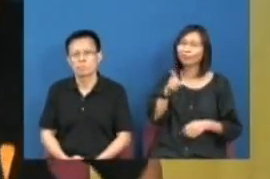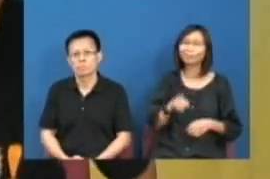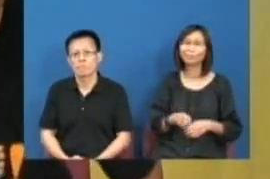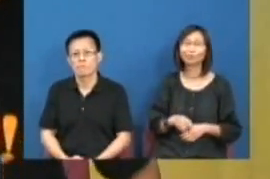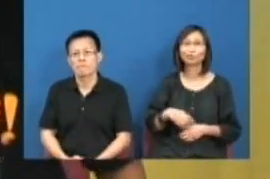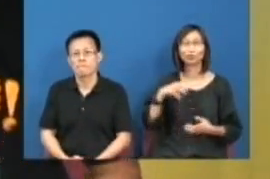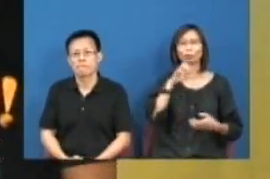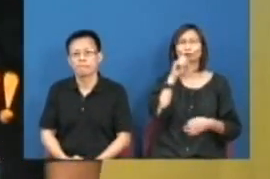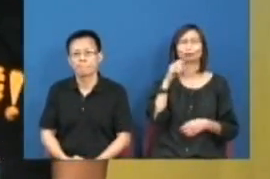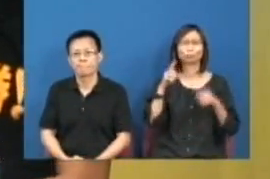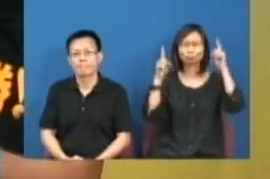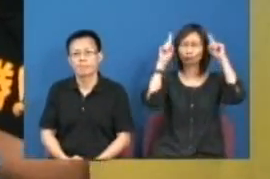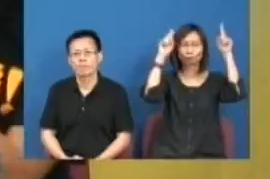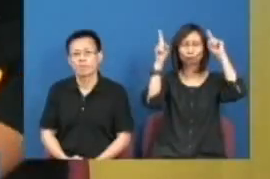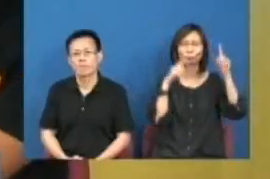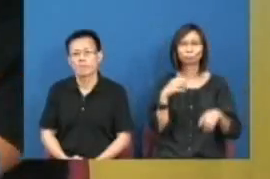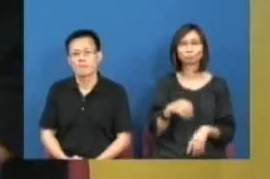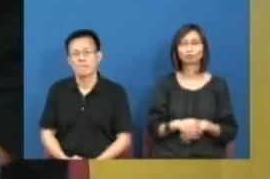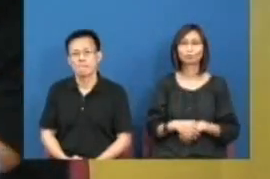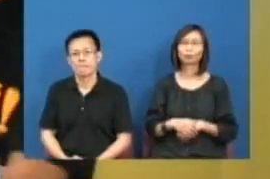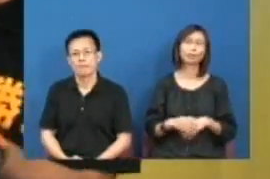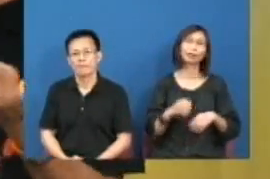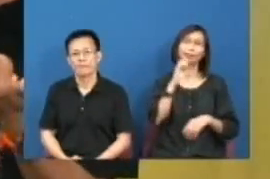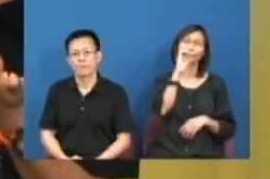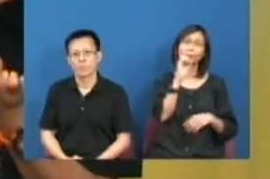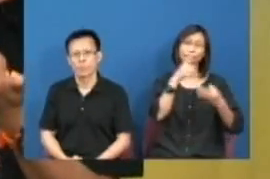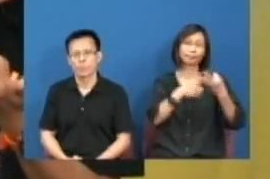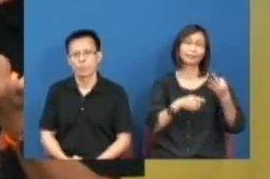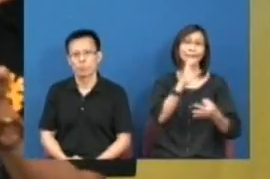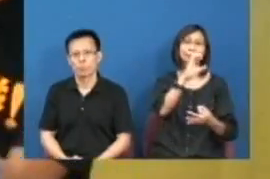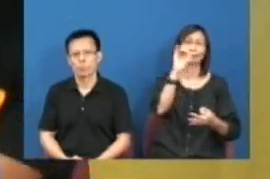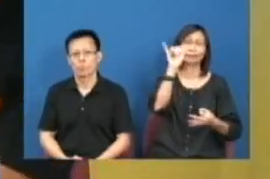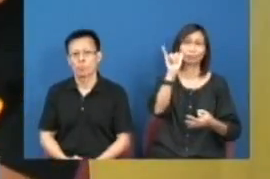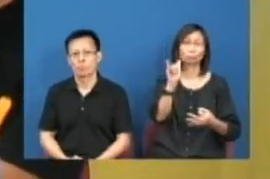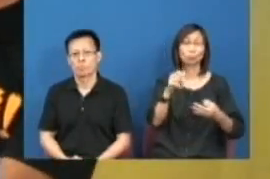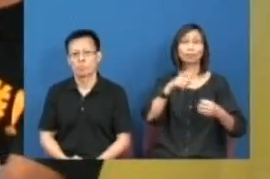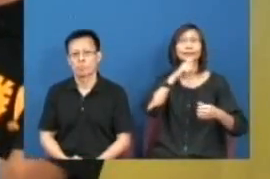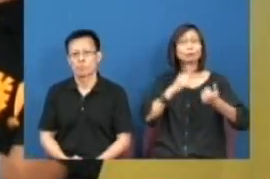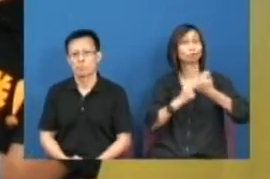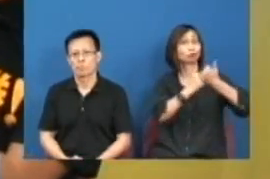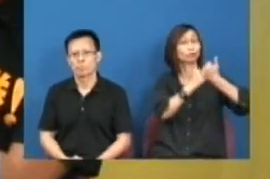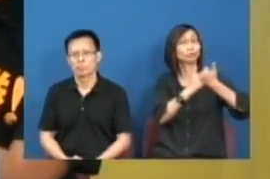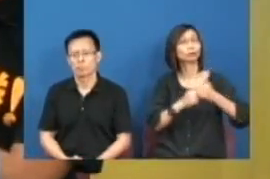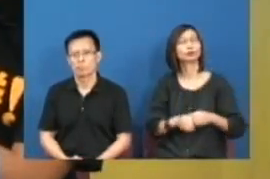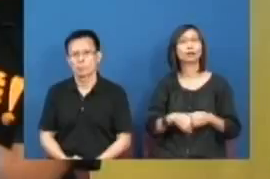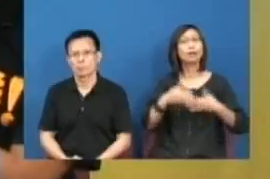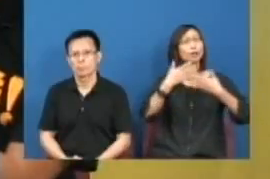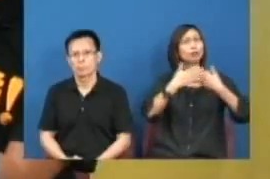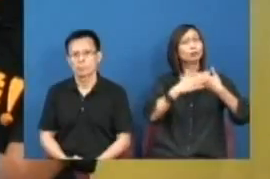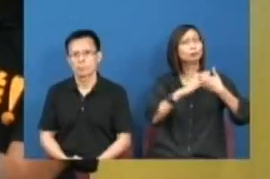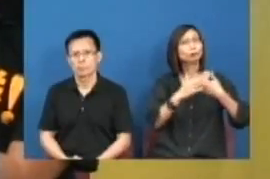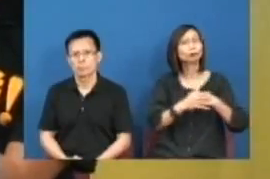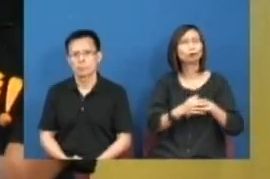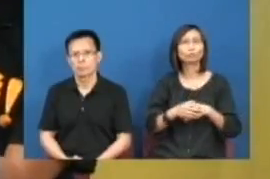先提過就係即係嗱，咁CY可能背後都有支持，或者可能甚至阿范太都有支持啦。咁其實我哋之前節目都有講過，